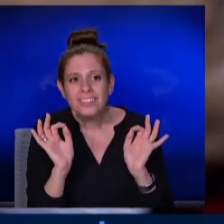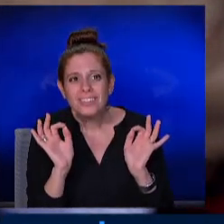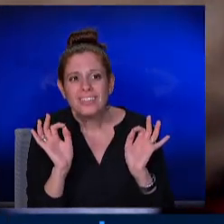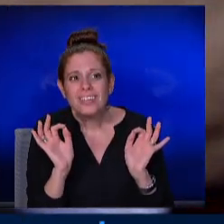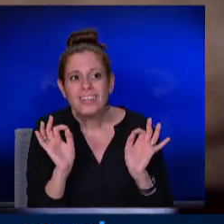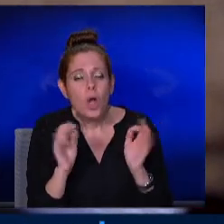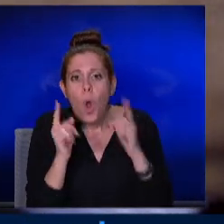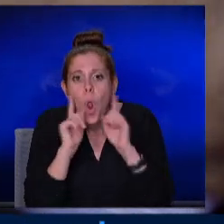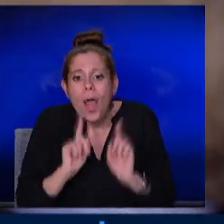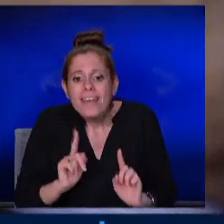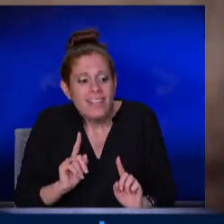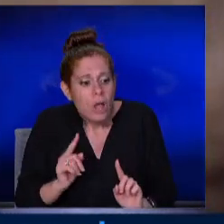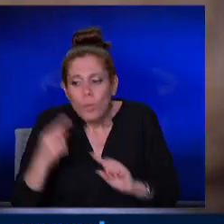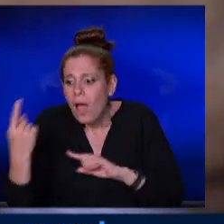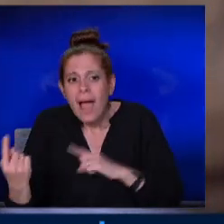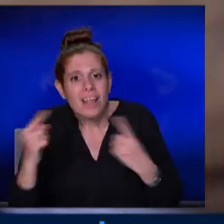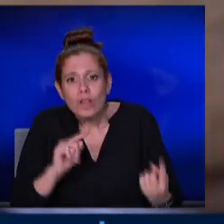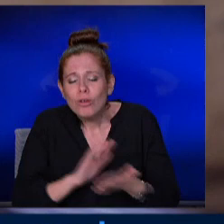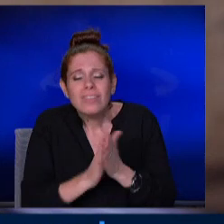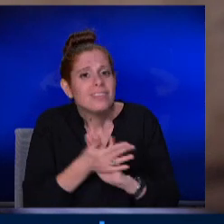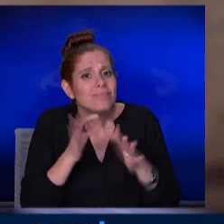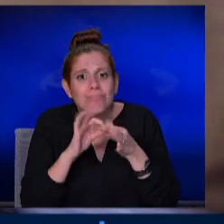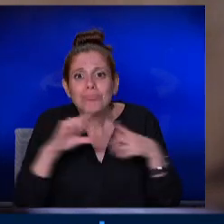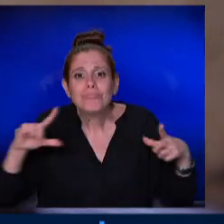לא ידענו מאחד לשני.